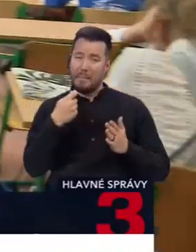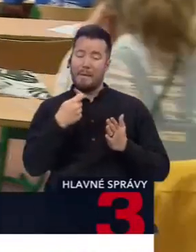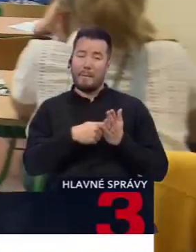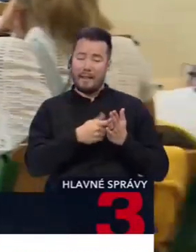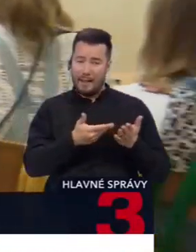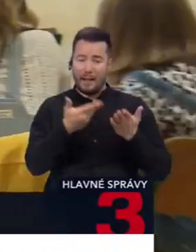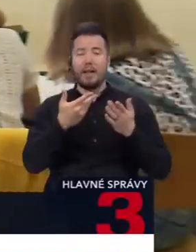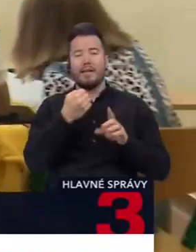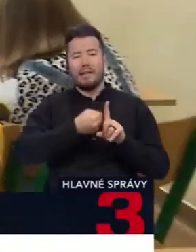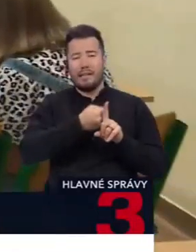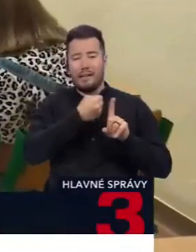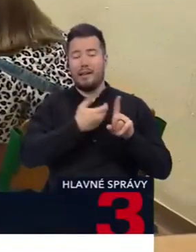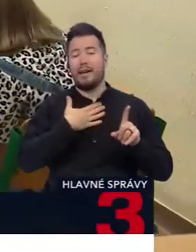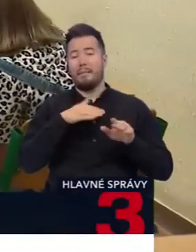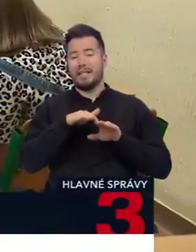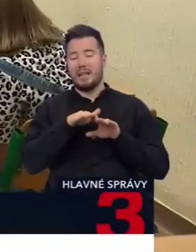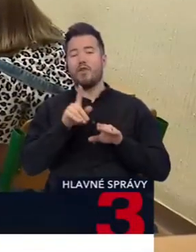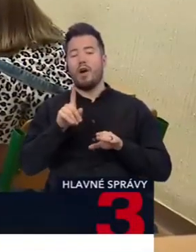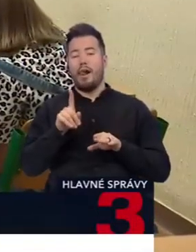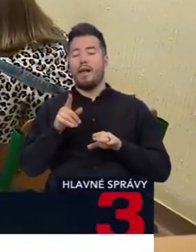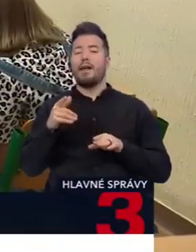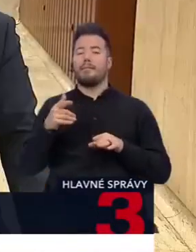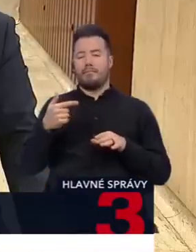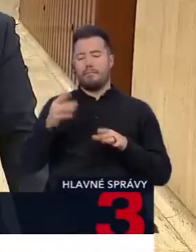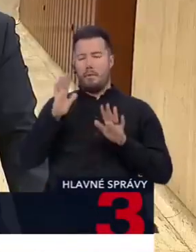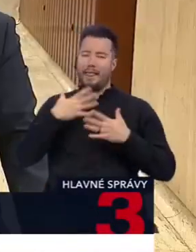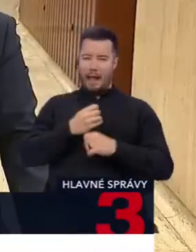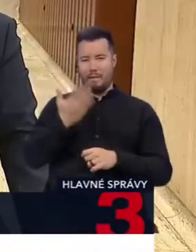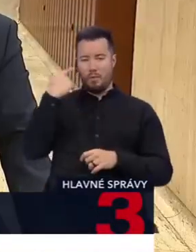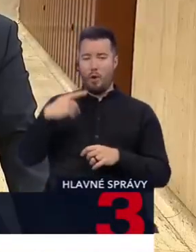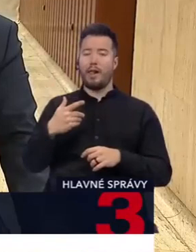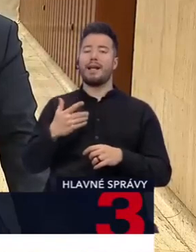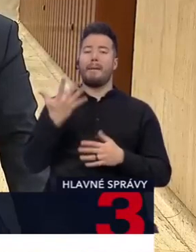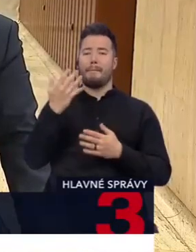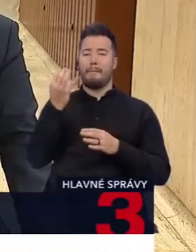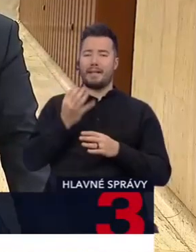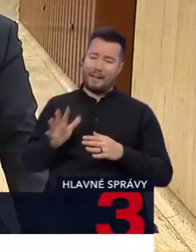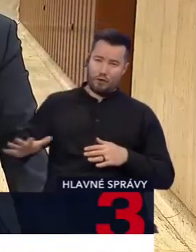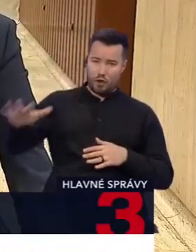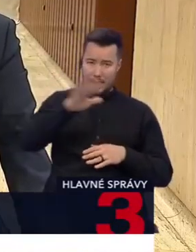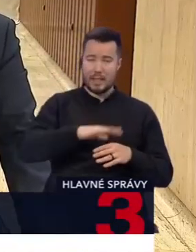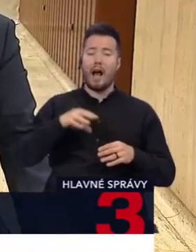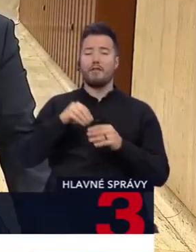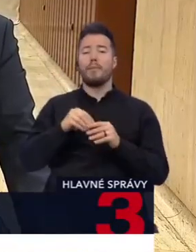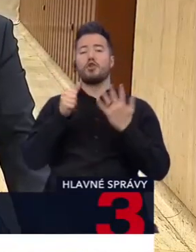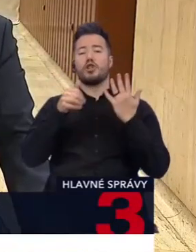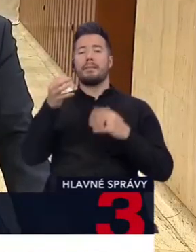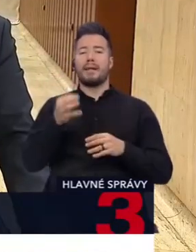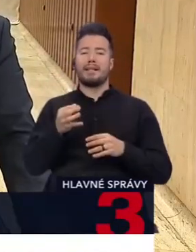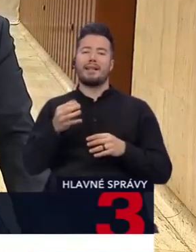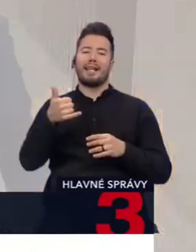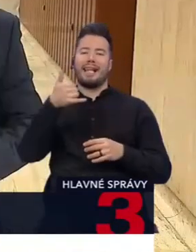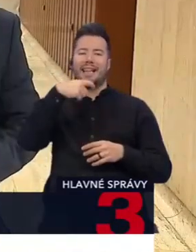Pre učiteľov chcel vybojovať toto. My sme navrhovali 5% celoplošne a 6% v rámci individuálnych